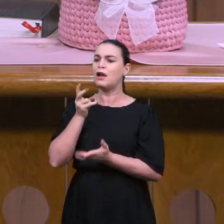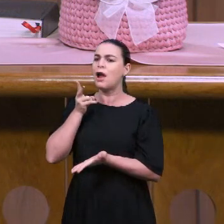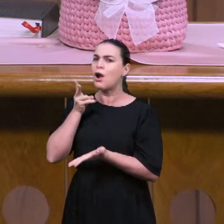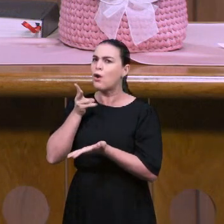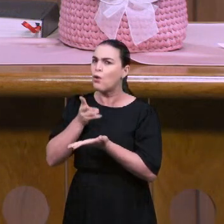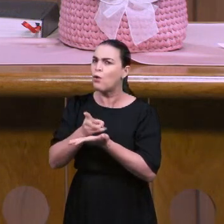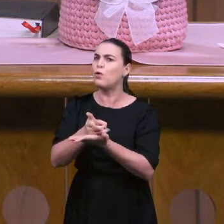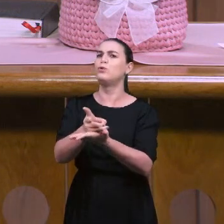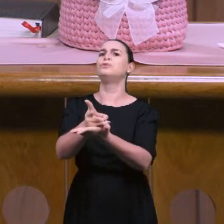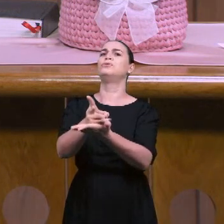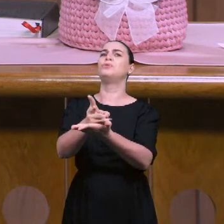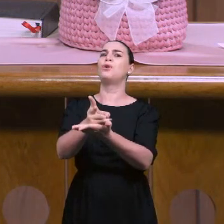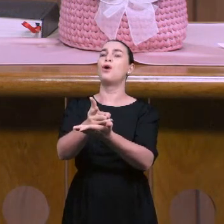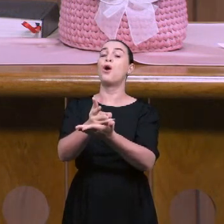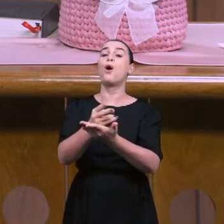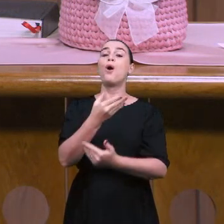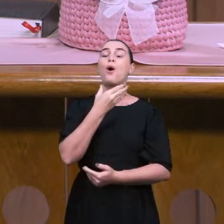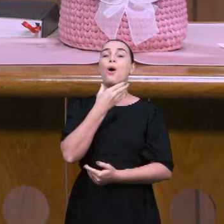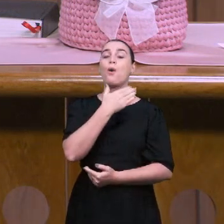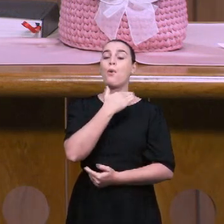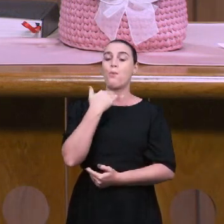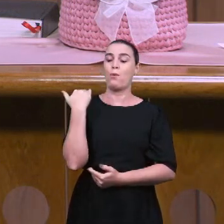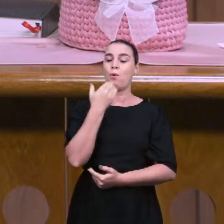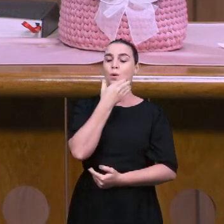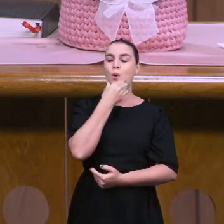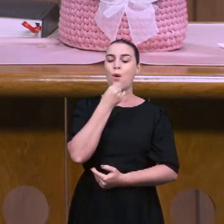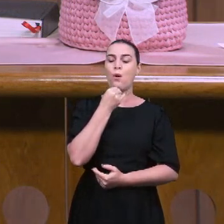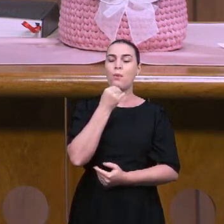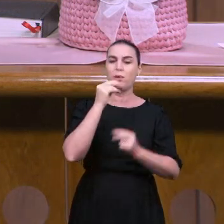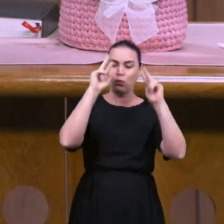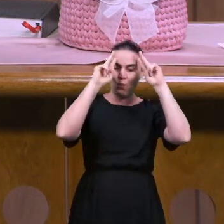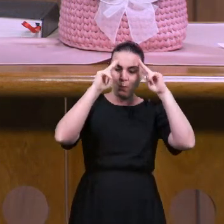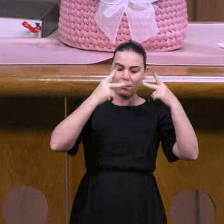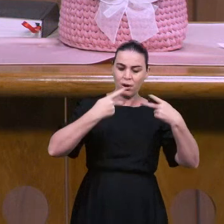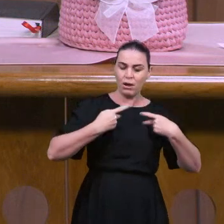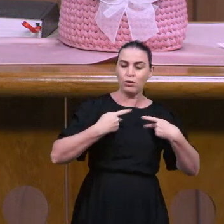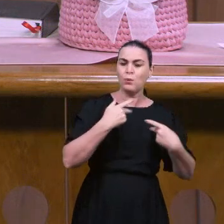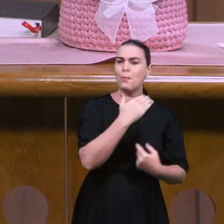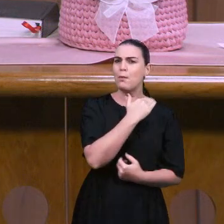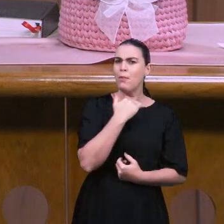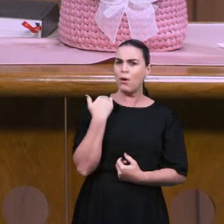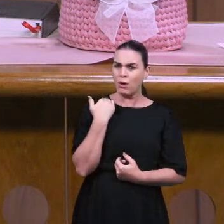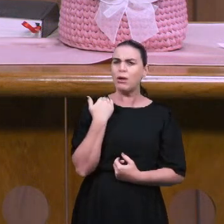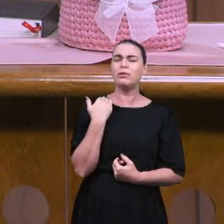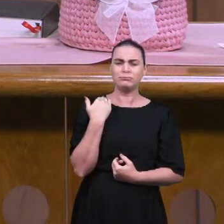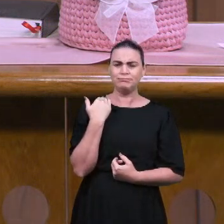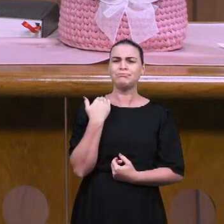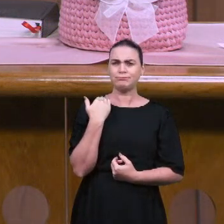suit. L'homme meurt. Le prophète meurt. L'homme meurt.